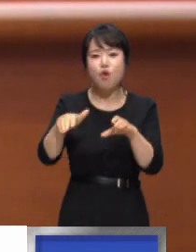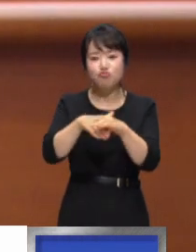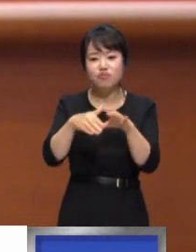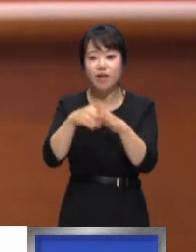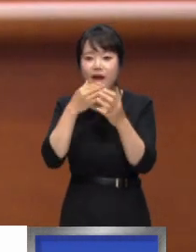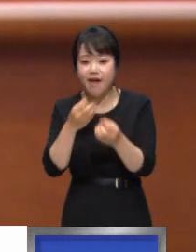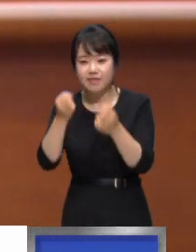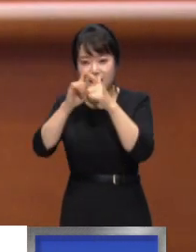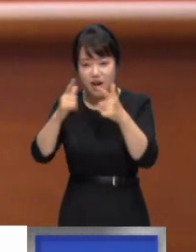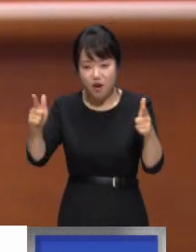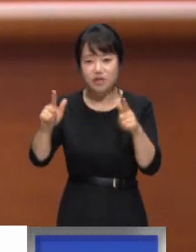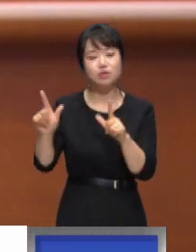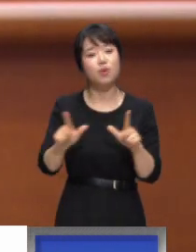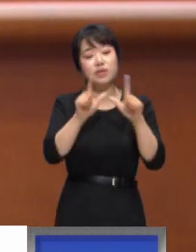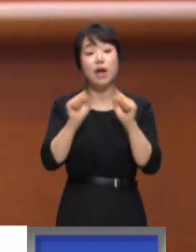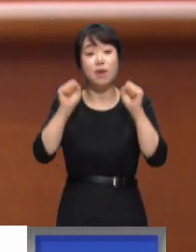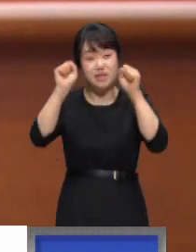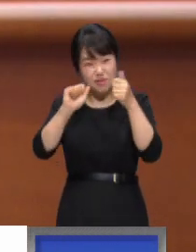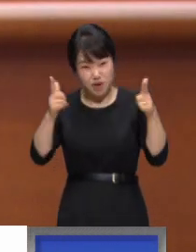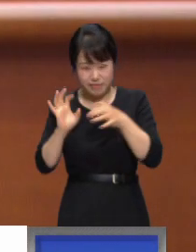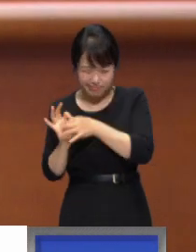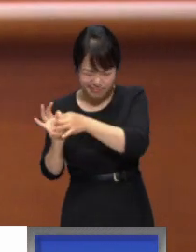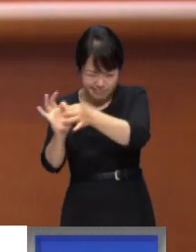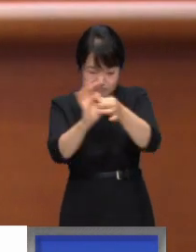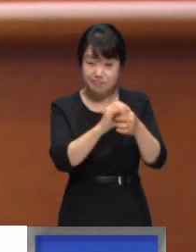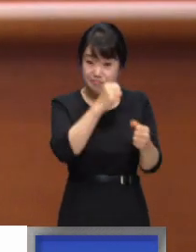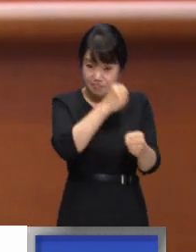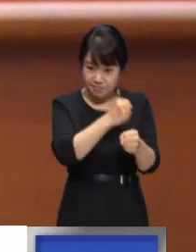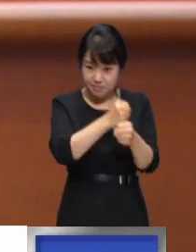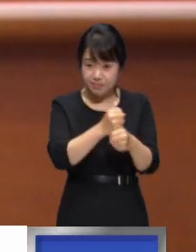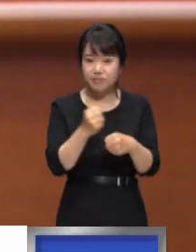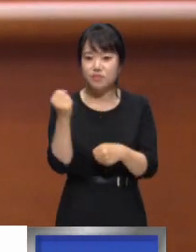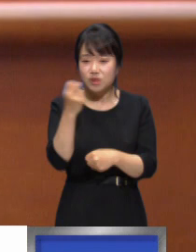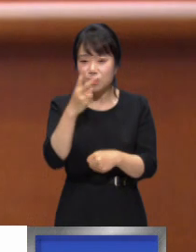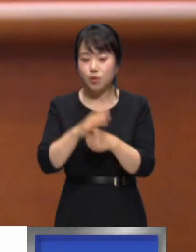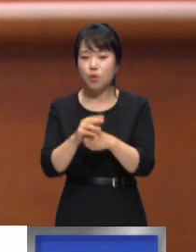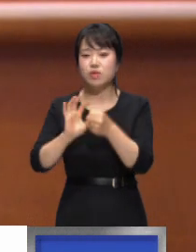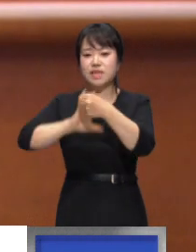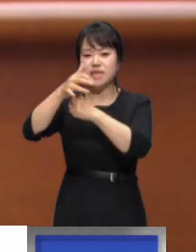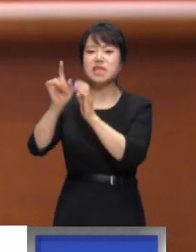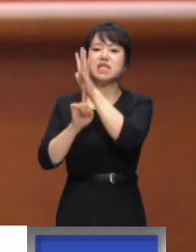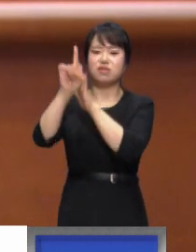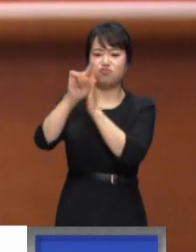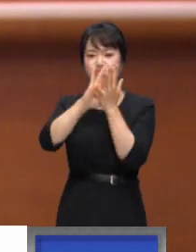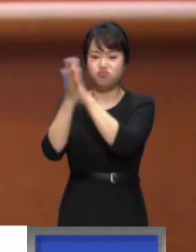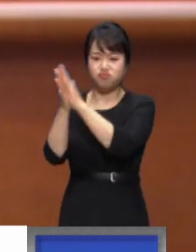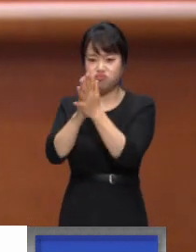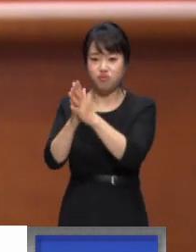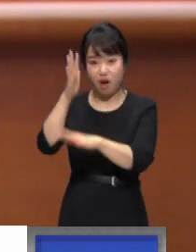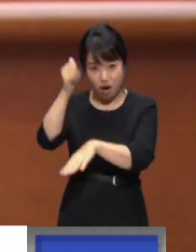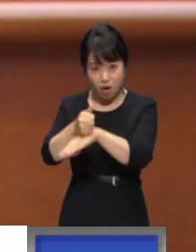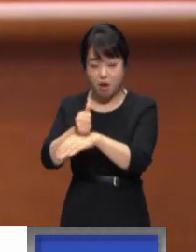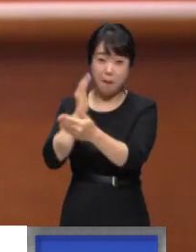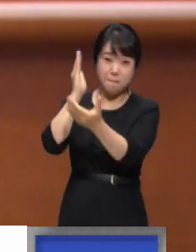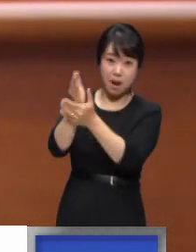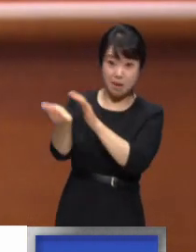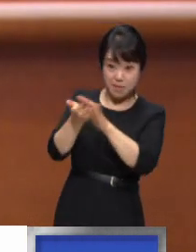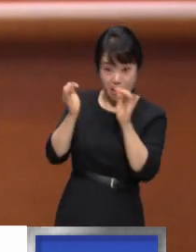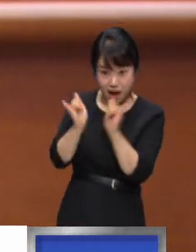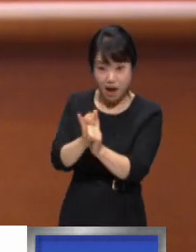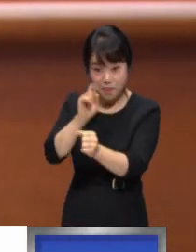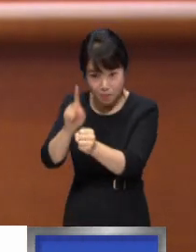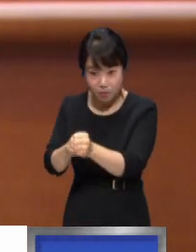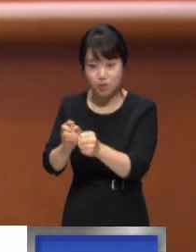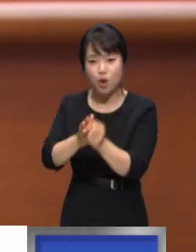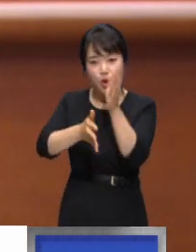개최와 생활체육 인프라 구축, 넷째, 기후 변화에 따른 갑작스러운 재난에 대비하기 위한 도시